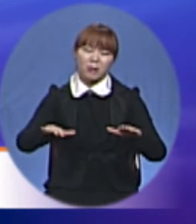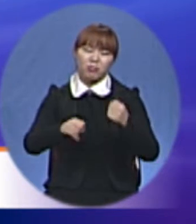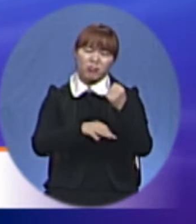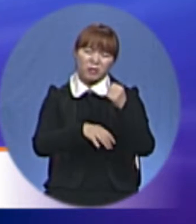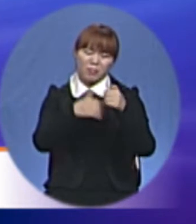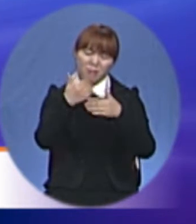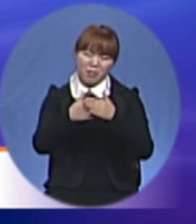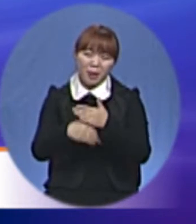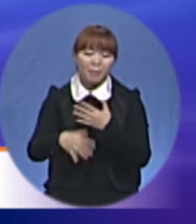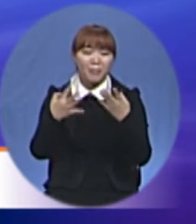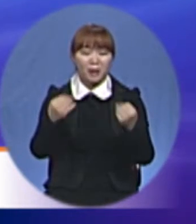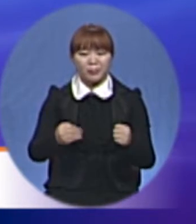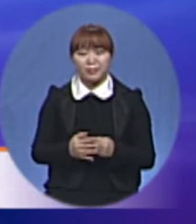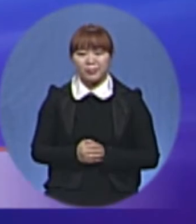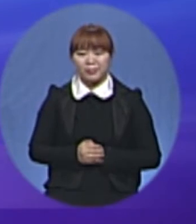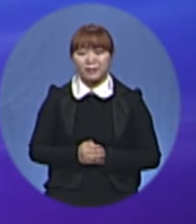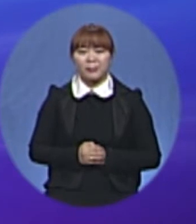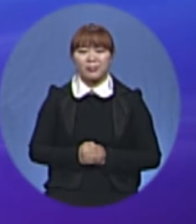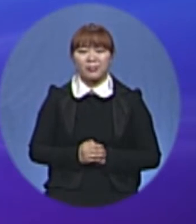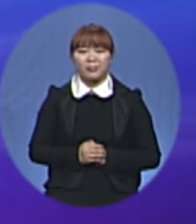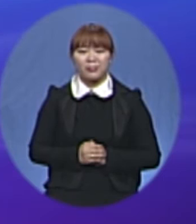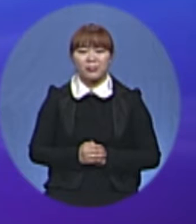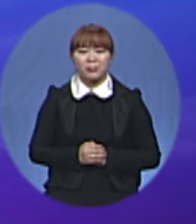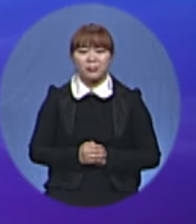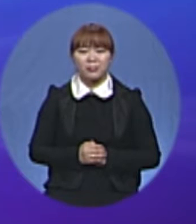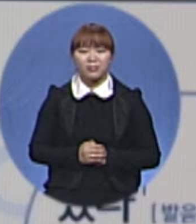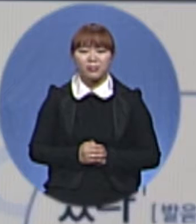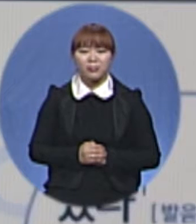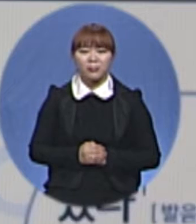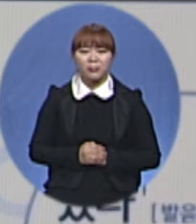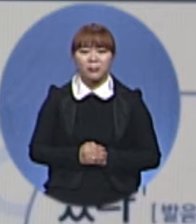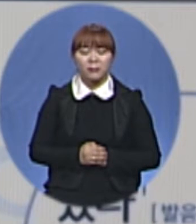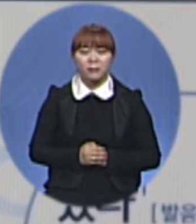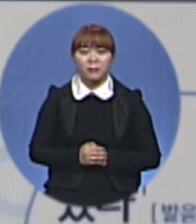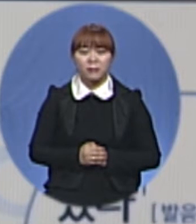남아 있었습니다. 정두리 기자입니다.